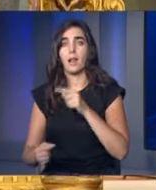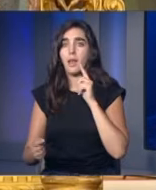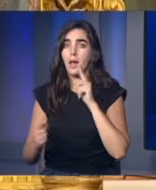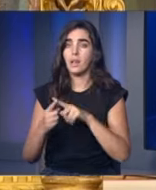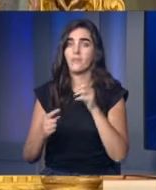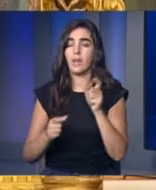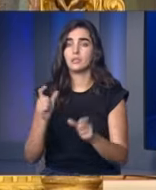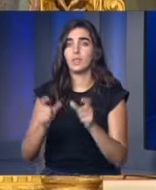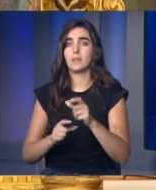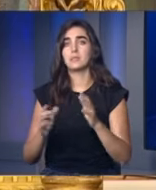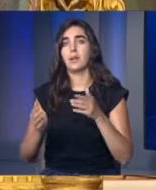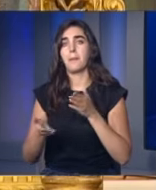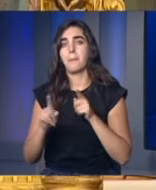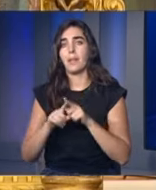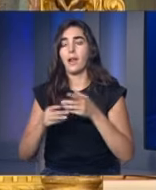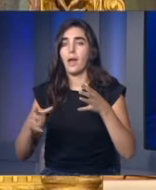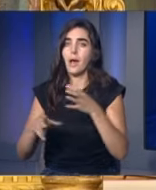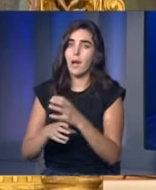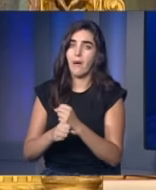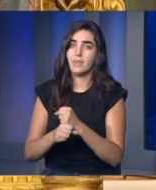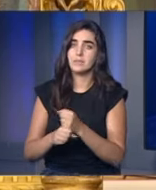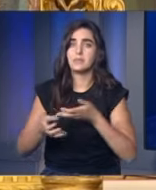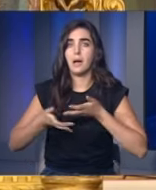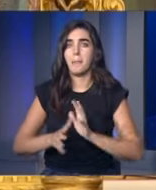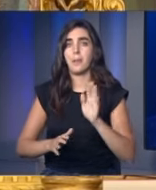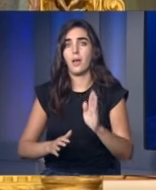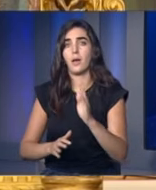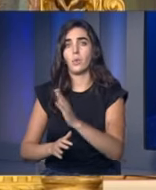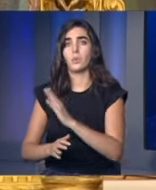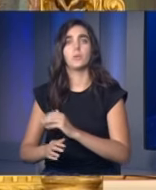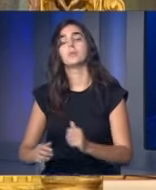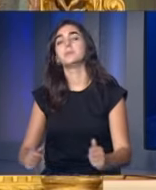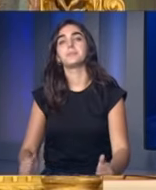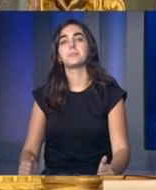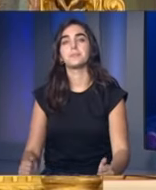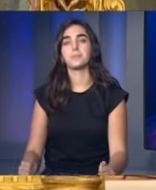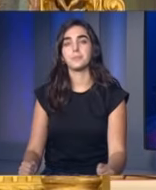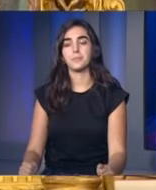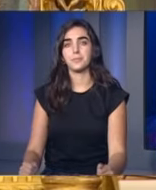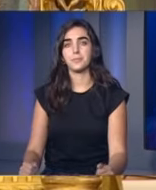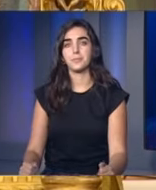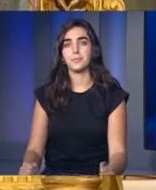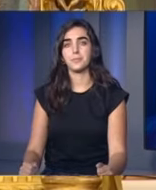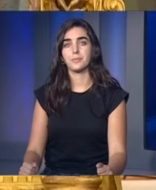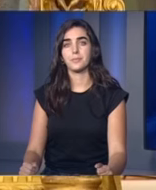عوض العمل على انتشالها من تحت ركام الفساد